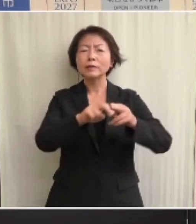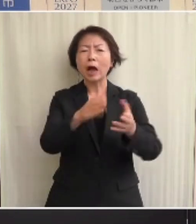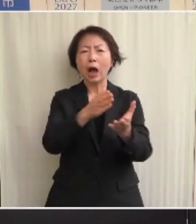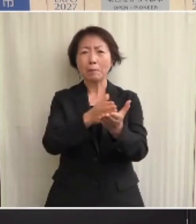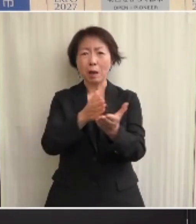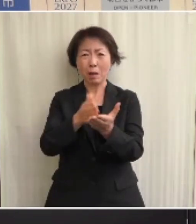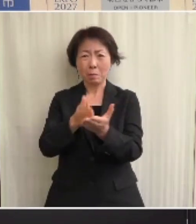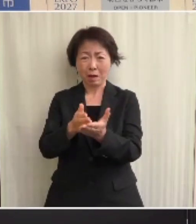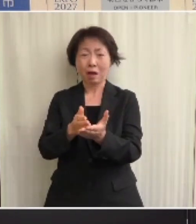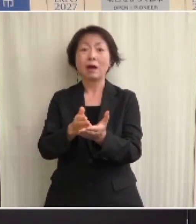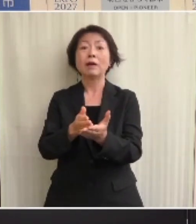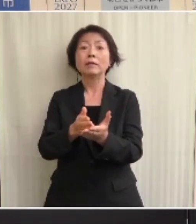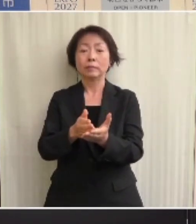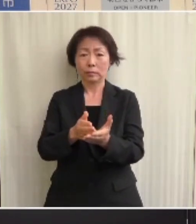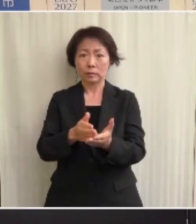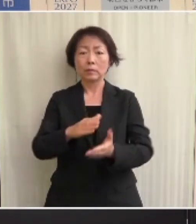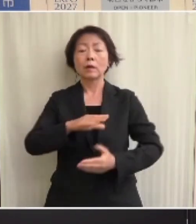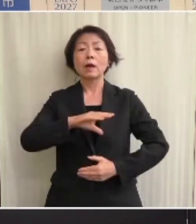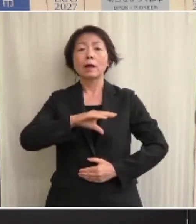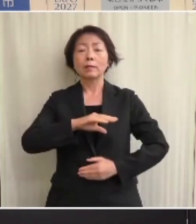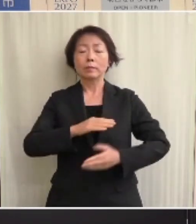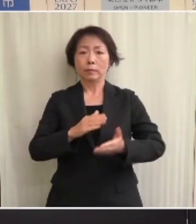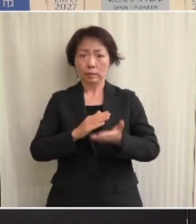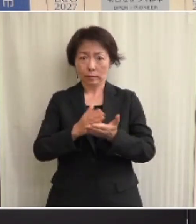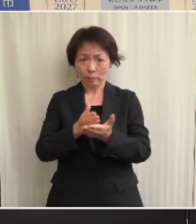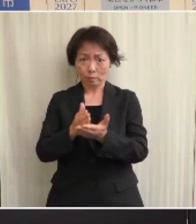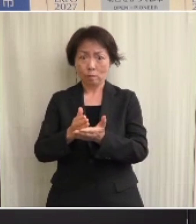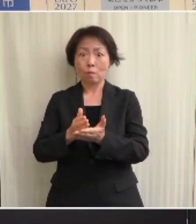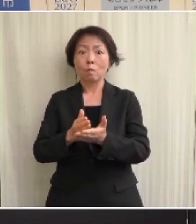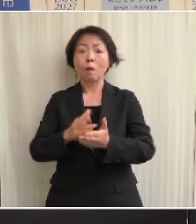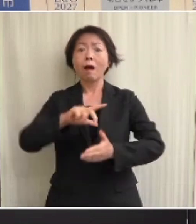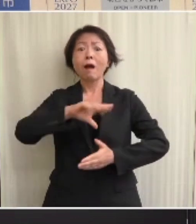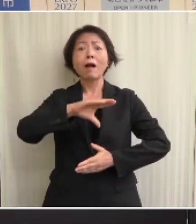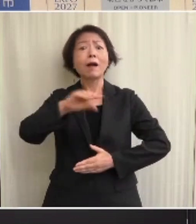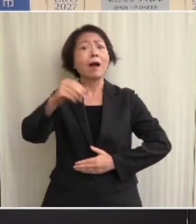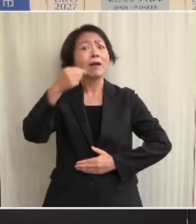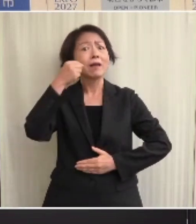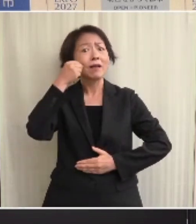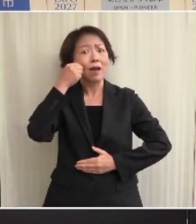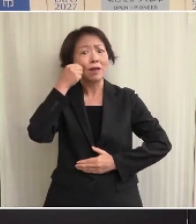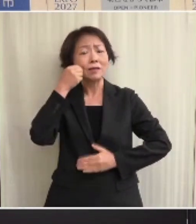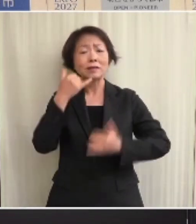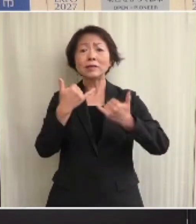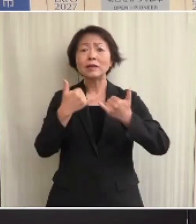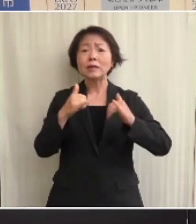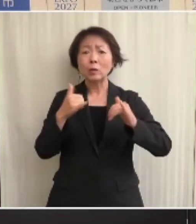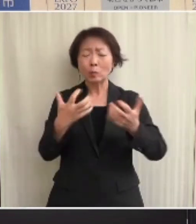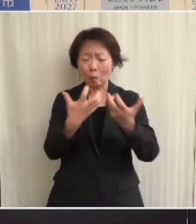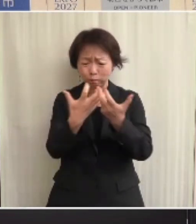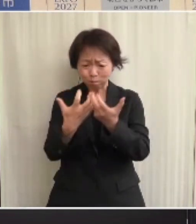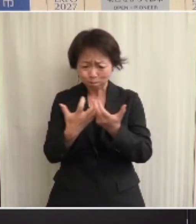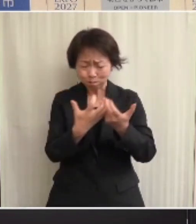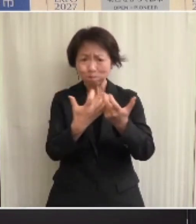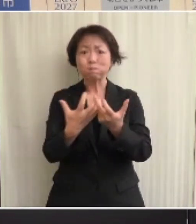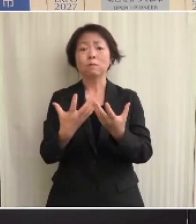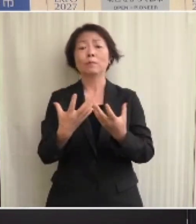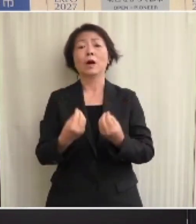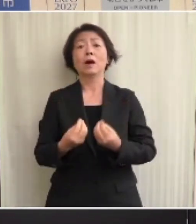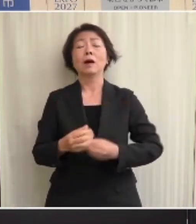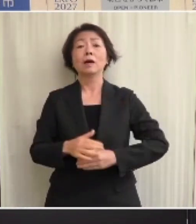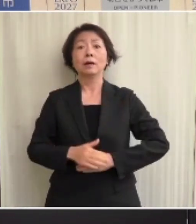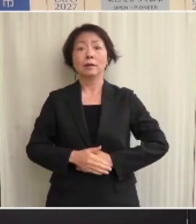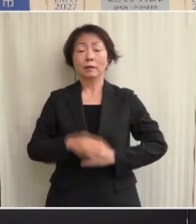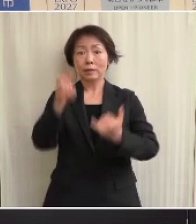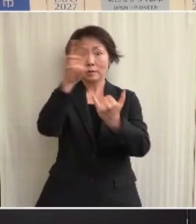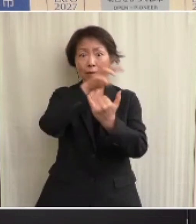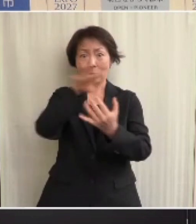関のが止まってしまったことで、帰宅困難者の方で多く溢れました。